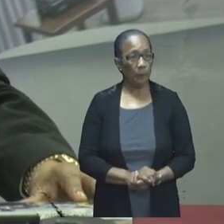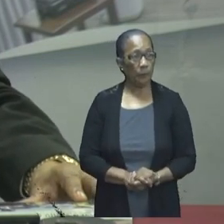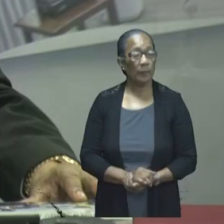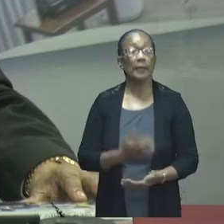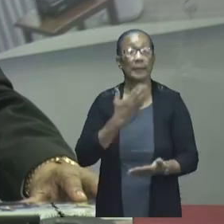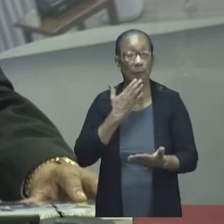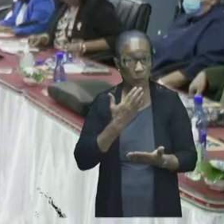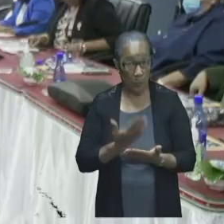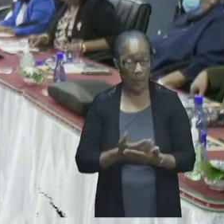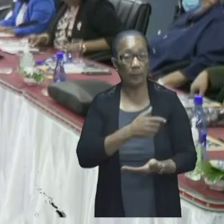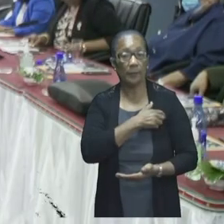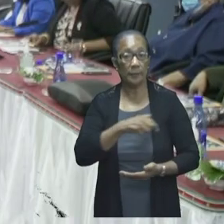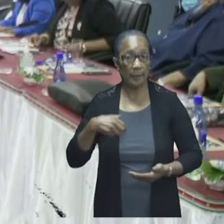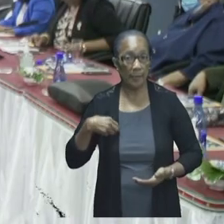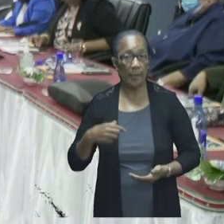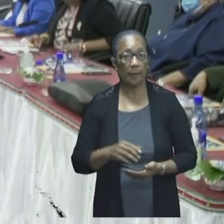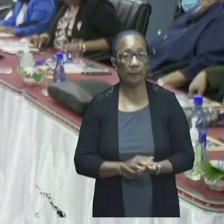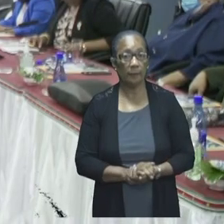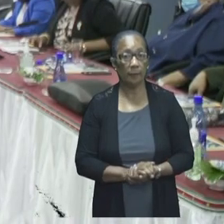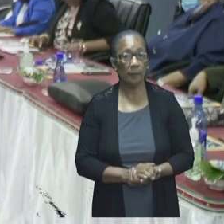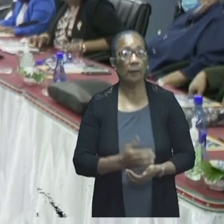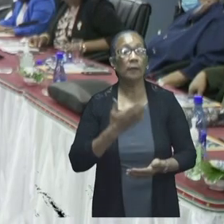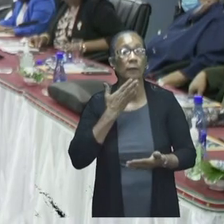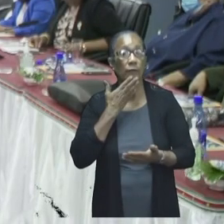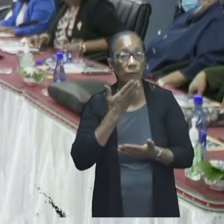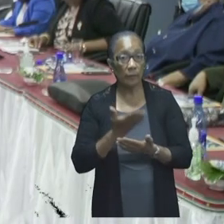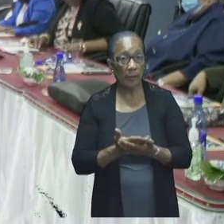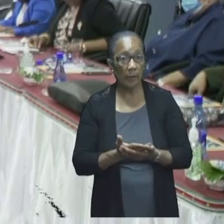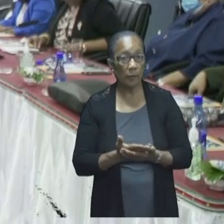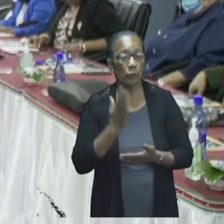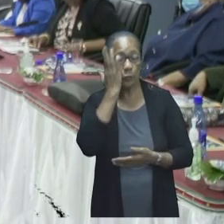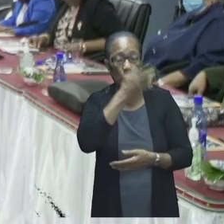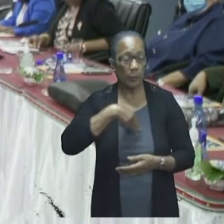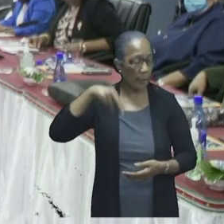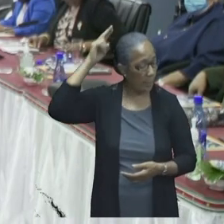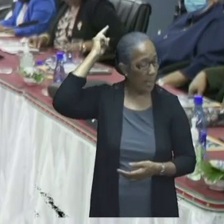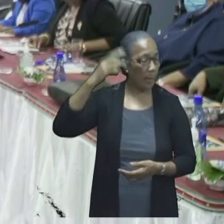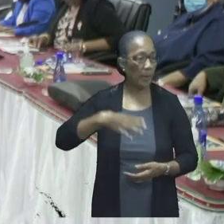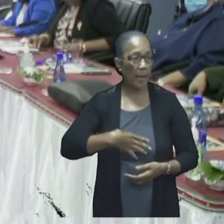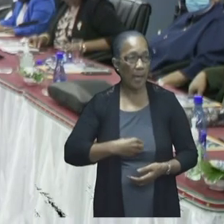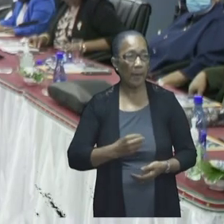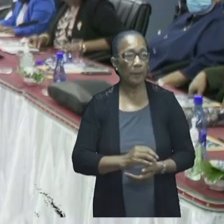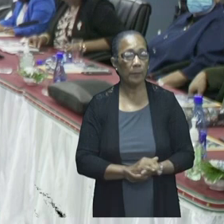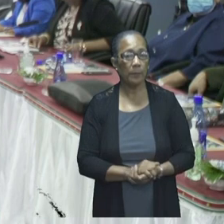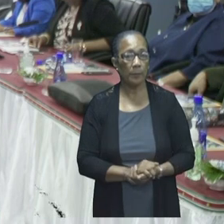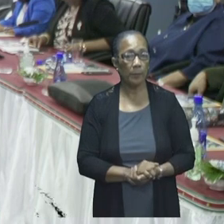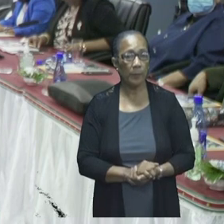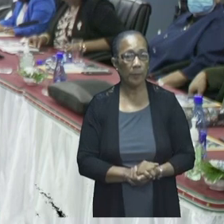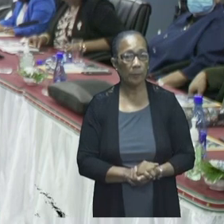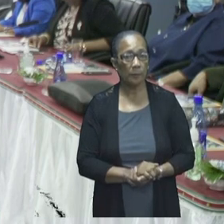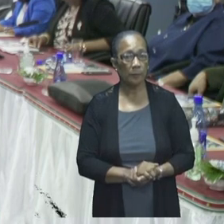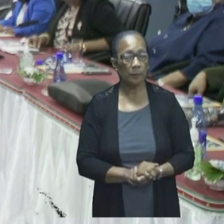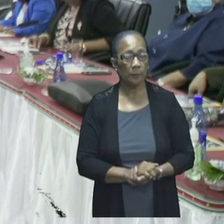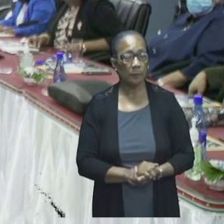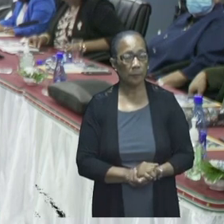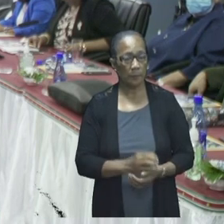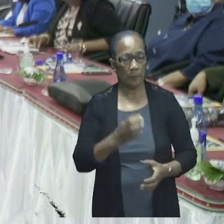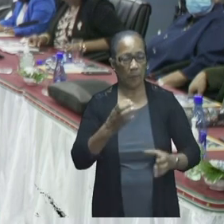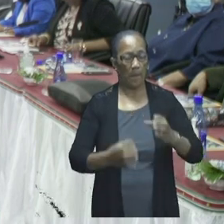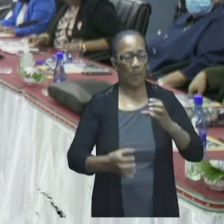ja dank u uit president vraag is gesteld dat jullie namen heeft om prestige bos en